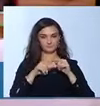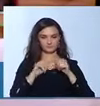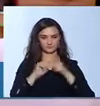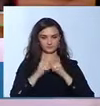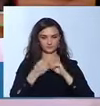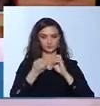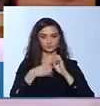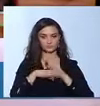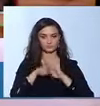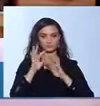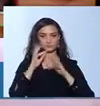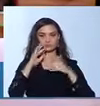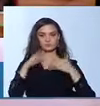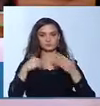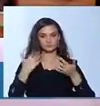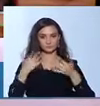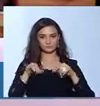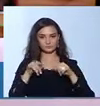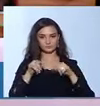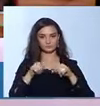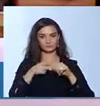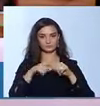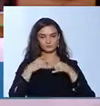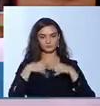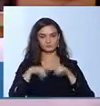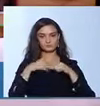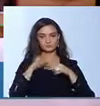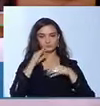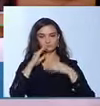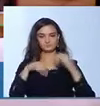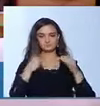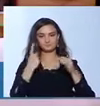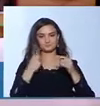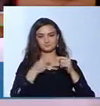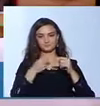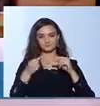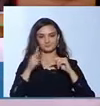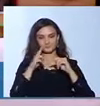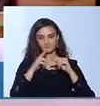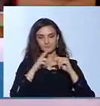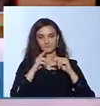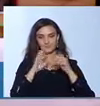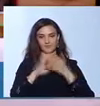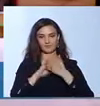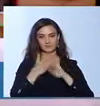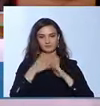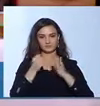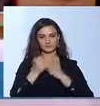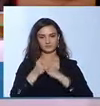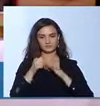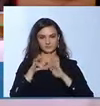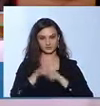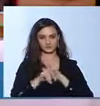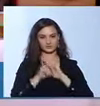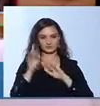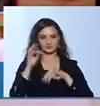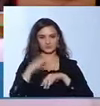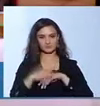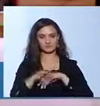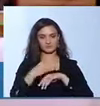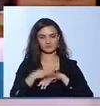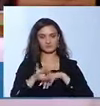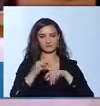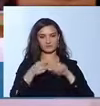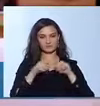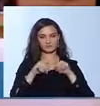პირიქით უმჯობესდება. აი შემდგომ უკვე, ანუ შობიარობის შემდგომ 1-დან 3 თვის ვადაში იწყება თმის ცენა,